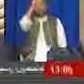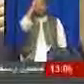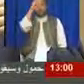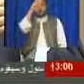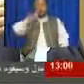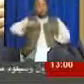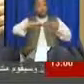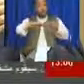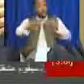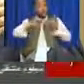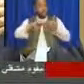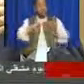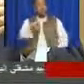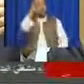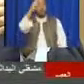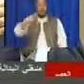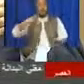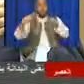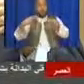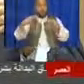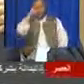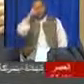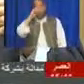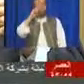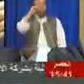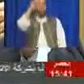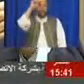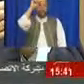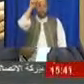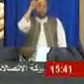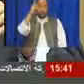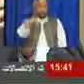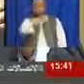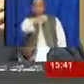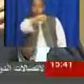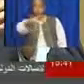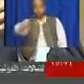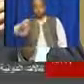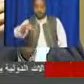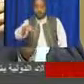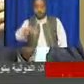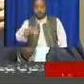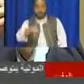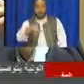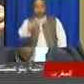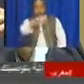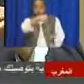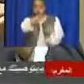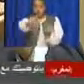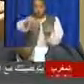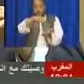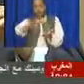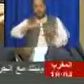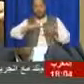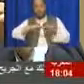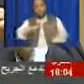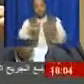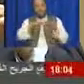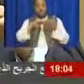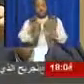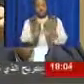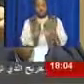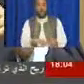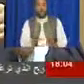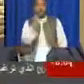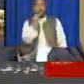ان يغفر الله لكم الله عز وجل نهى بعد ان حلف وانه لا ينفق عليه نهى عن ذلك وثم بعد ذلك